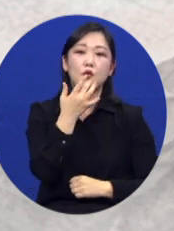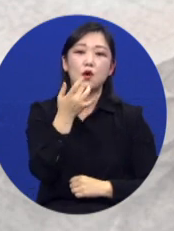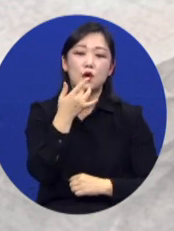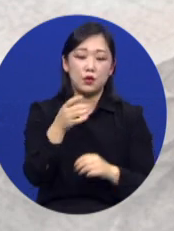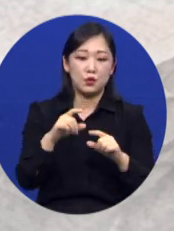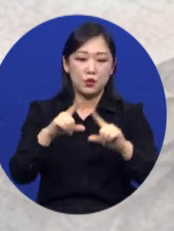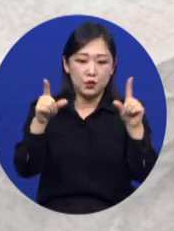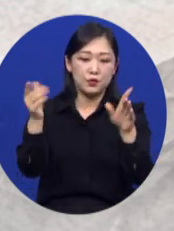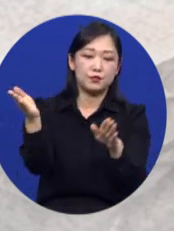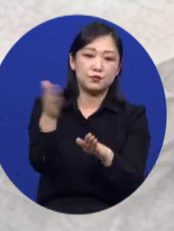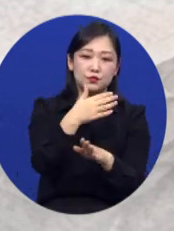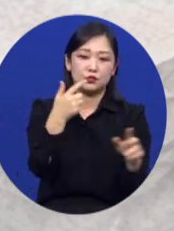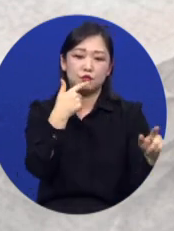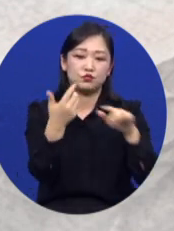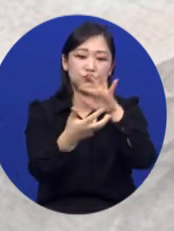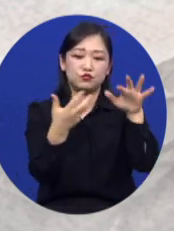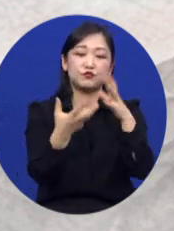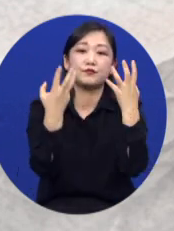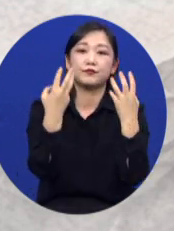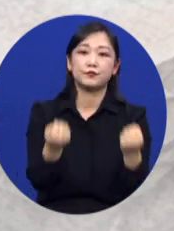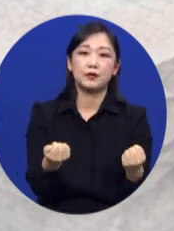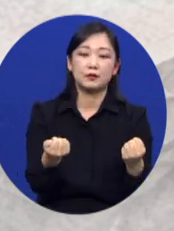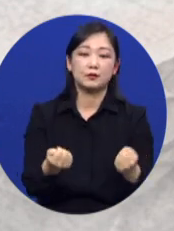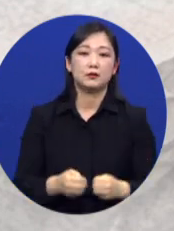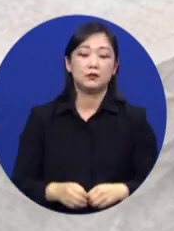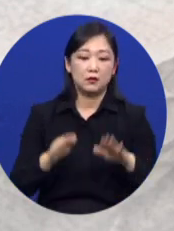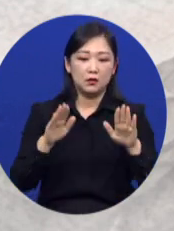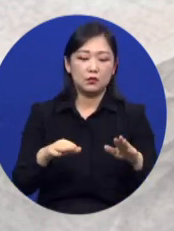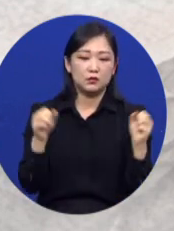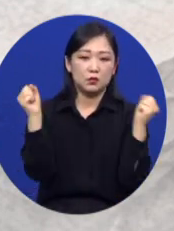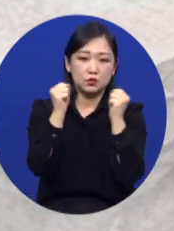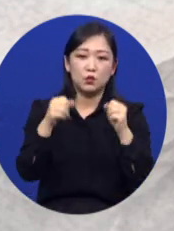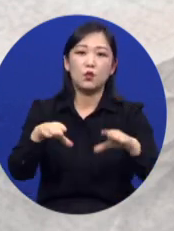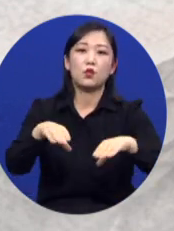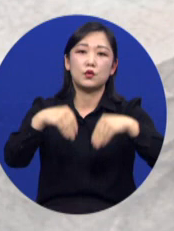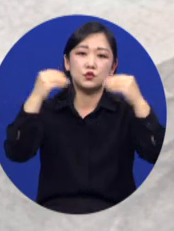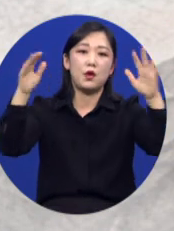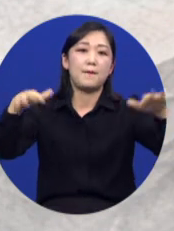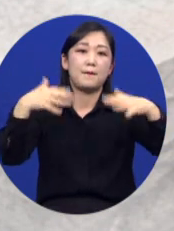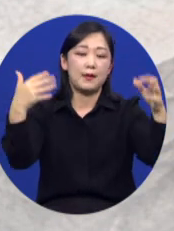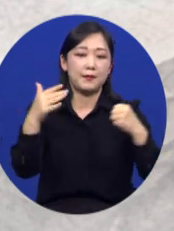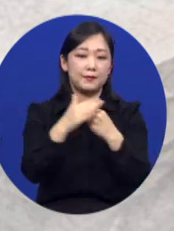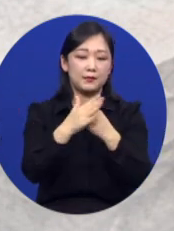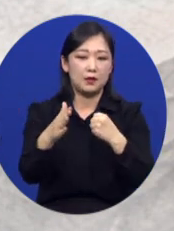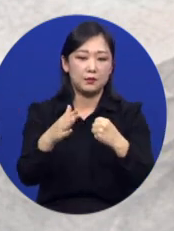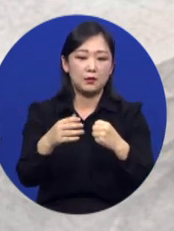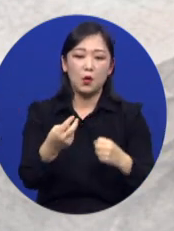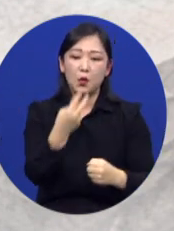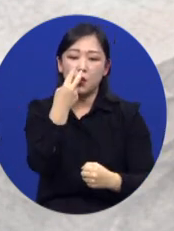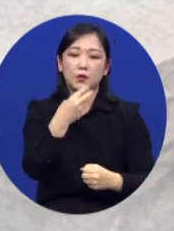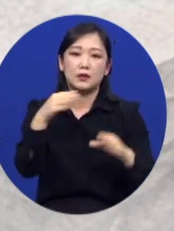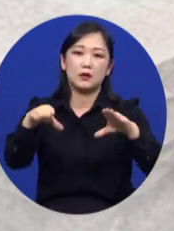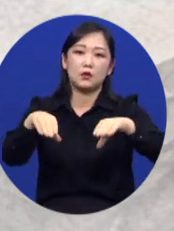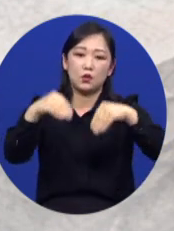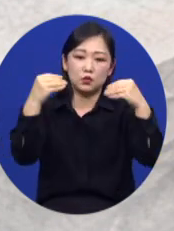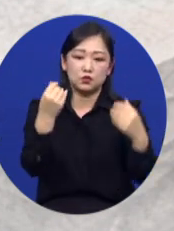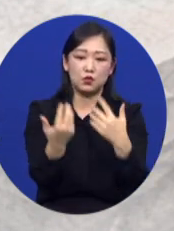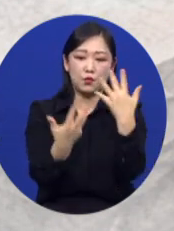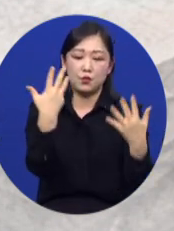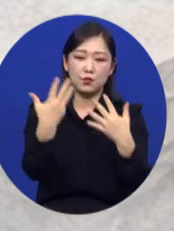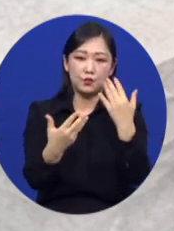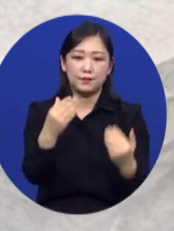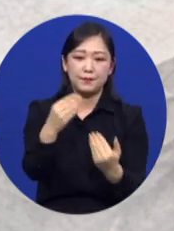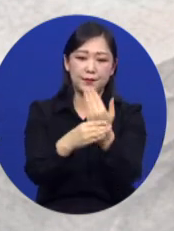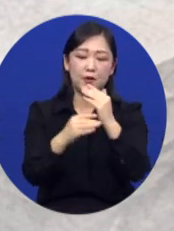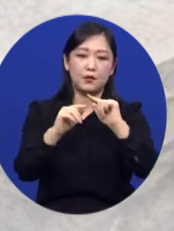구루메 양이 많아 지겠습니다 현재 차고 건조한 바람이 불고 있어서 대기는 건조 해주고 있는데요 연우 기간 화재사고 없도록